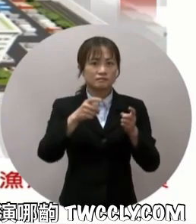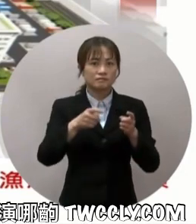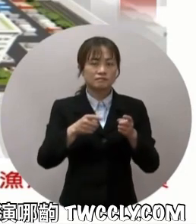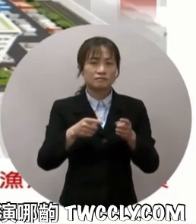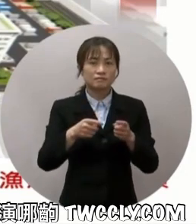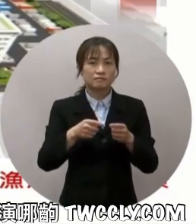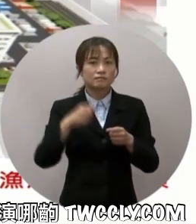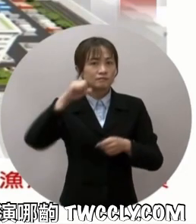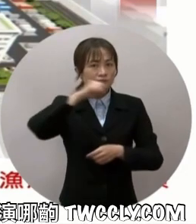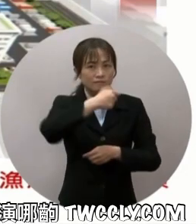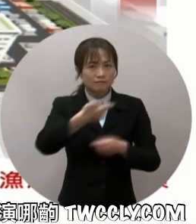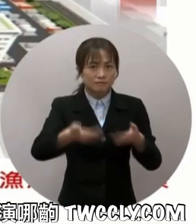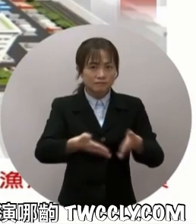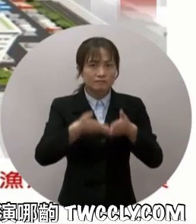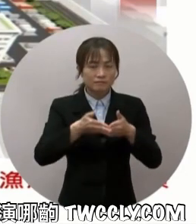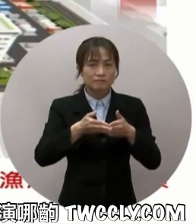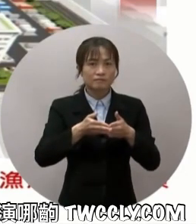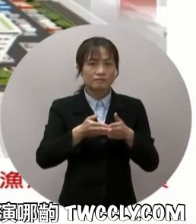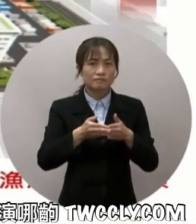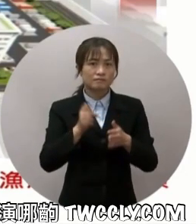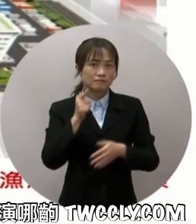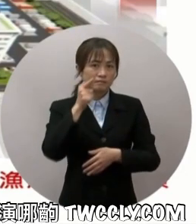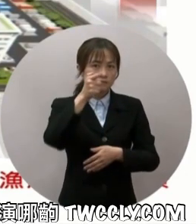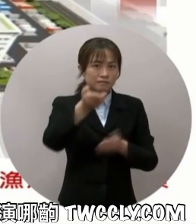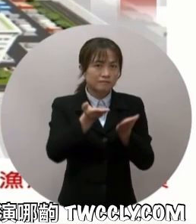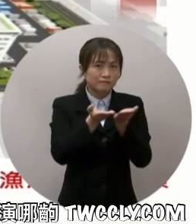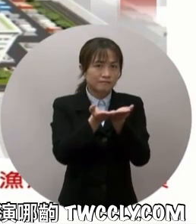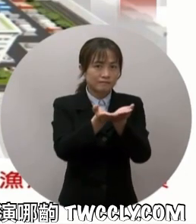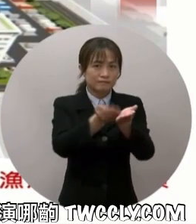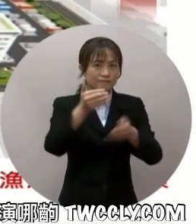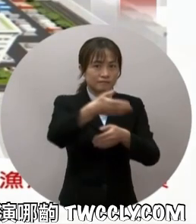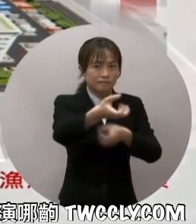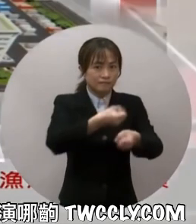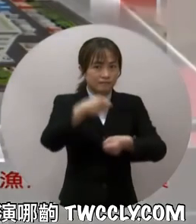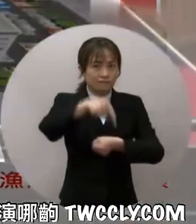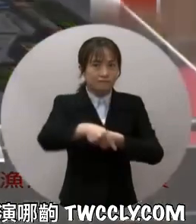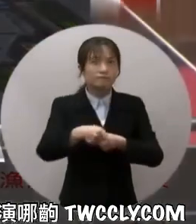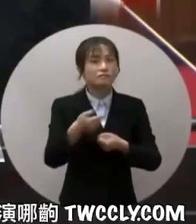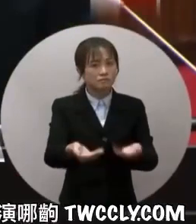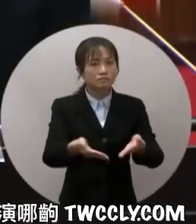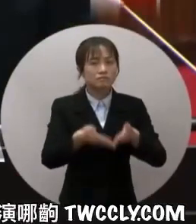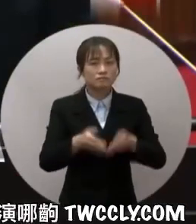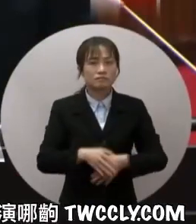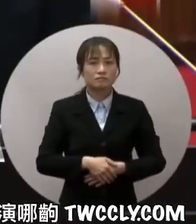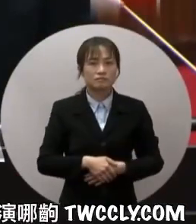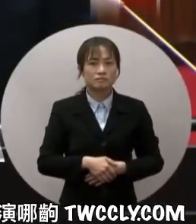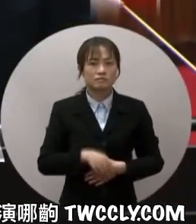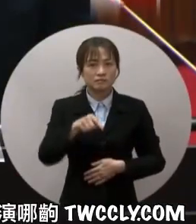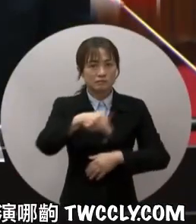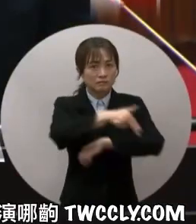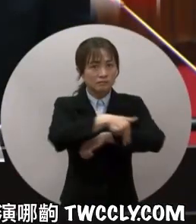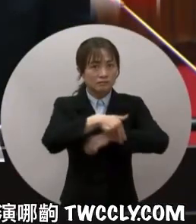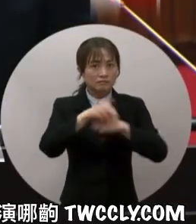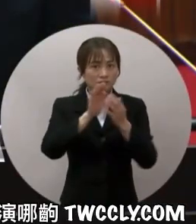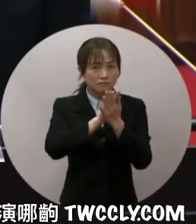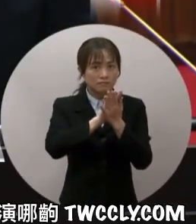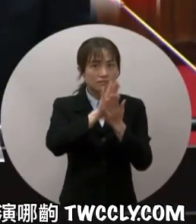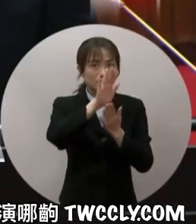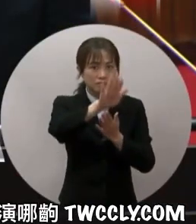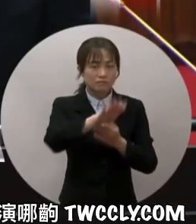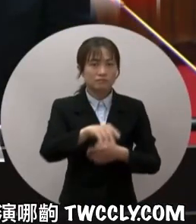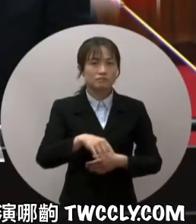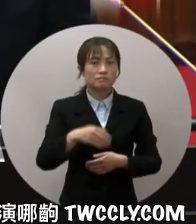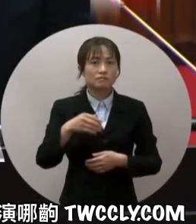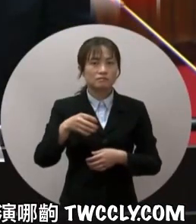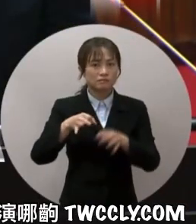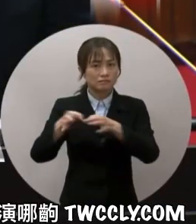重要的遠洋愉悅的這個基地非常非常重要啦但是前鎮與港其實未來李遠景這樣子規劃完成之後我想好的招